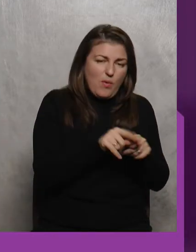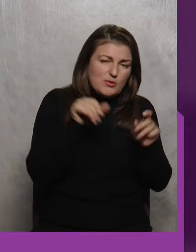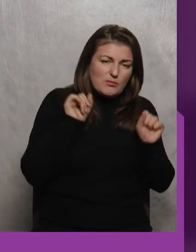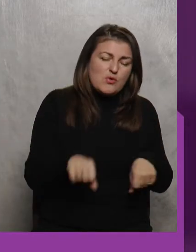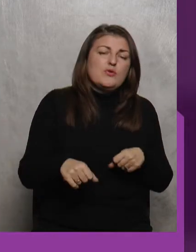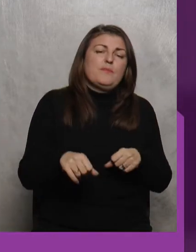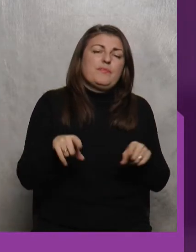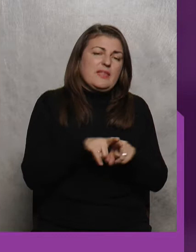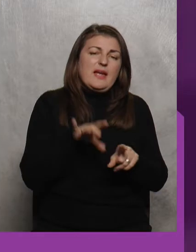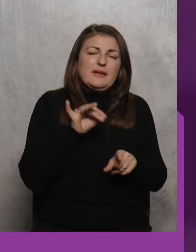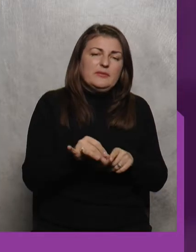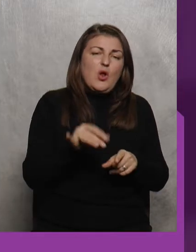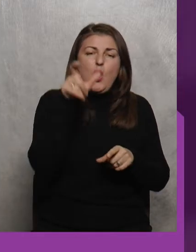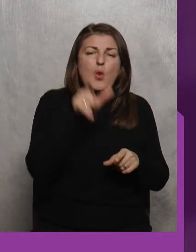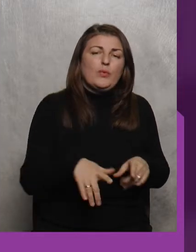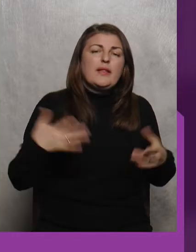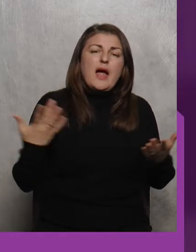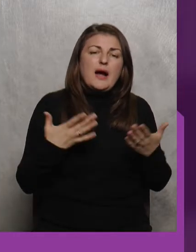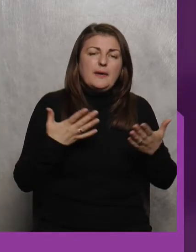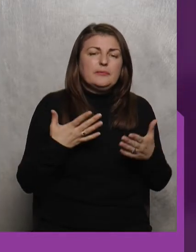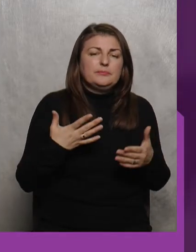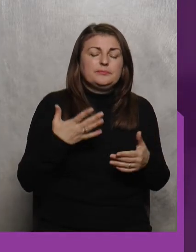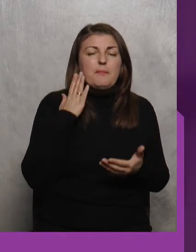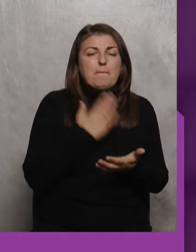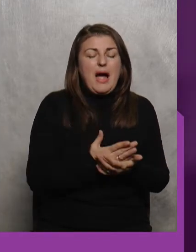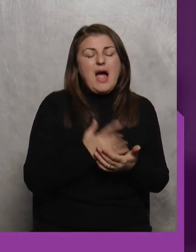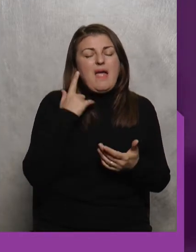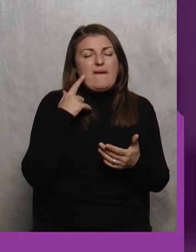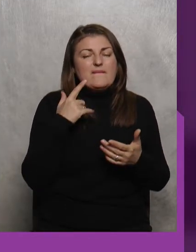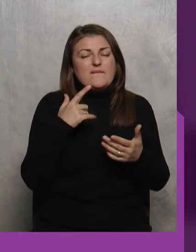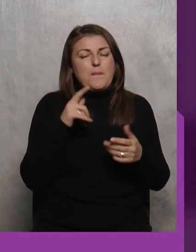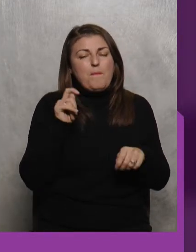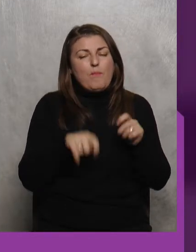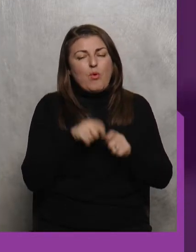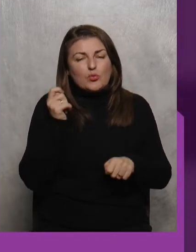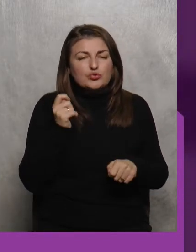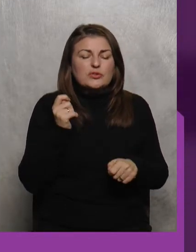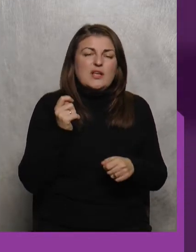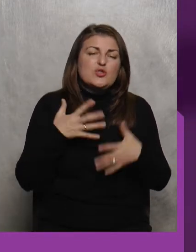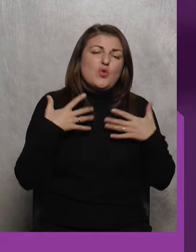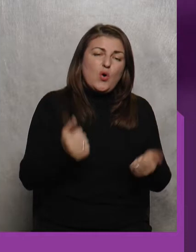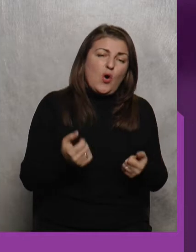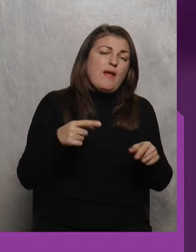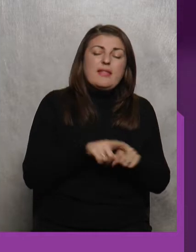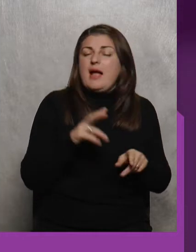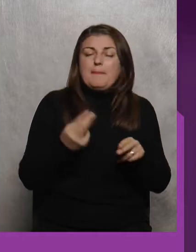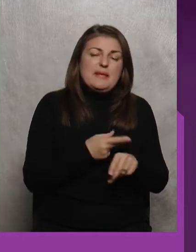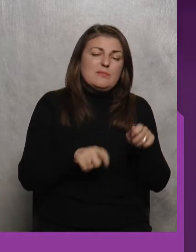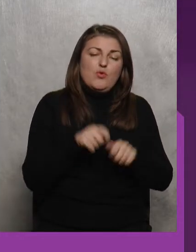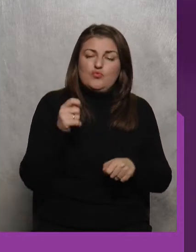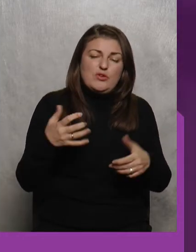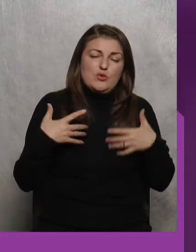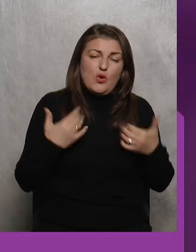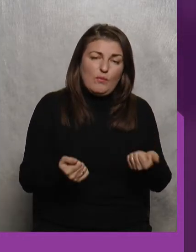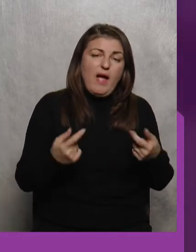і людина, яка має вад, порушення здоров'я, так і без порушення здоров'я.